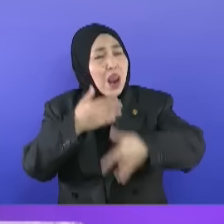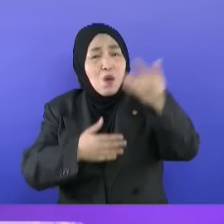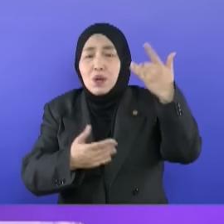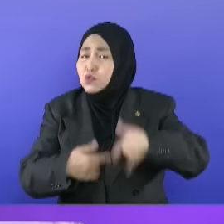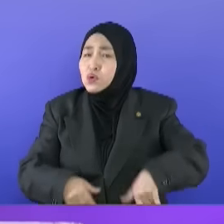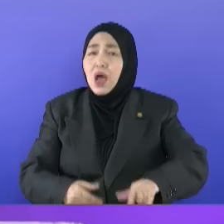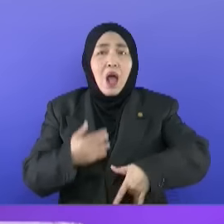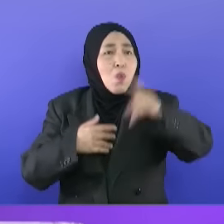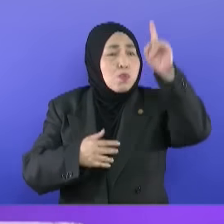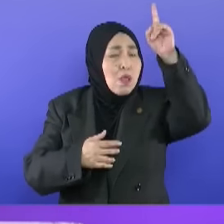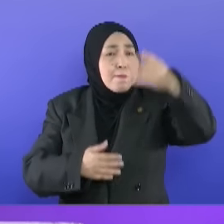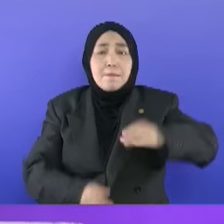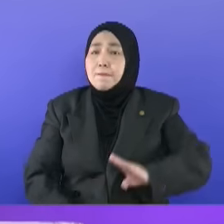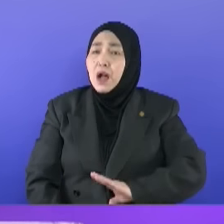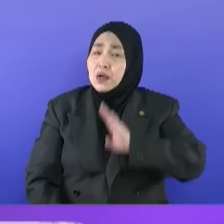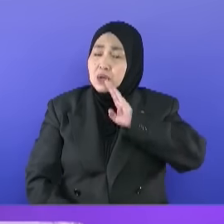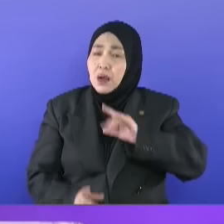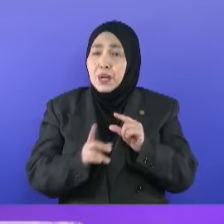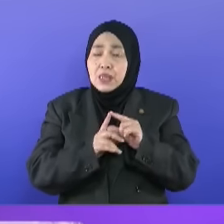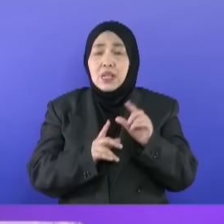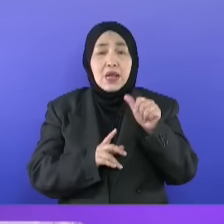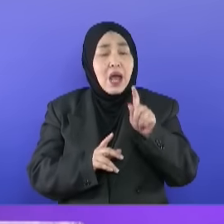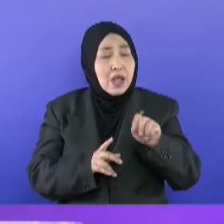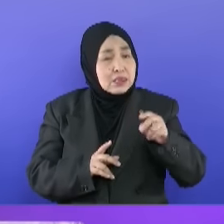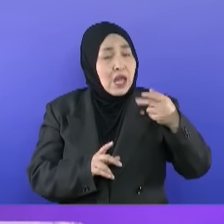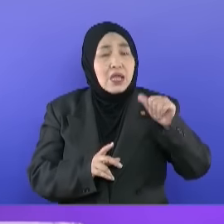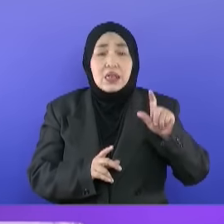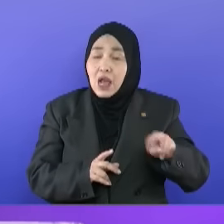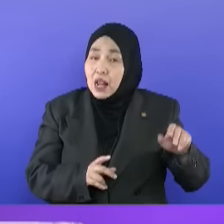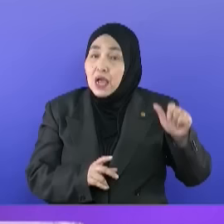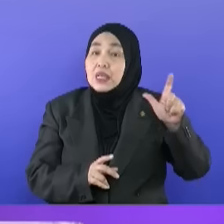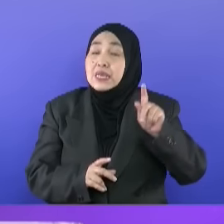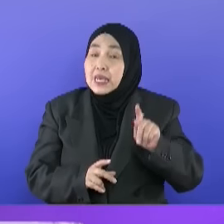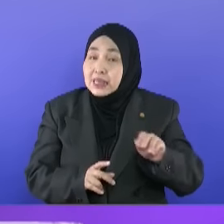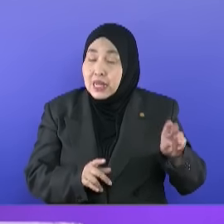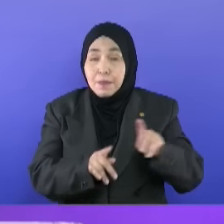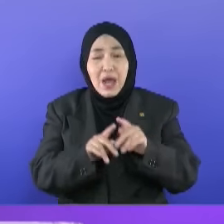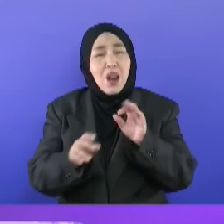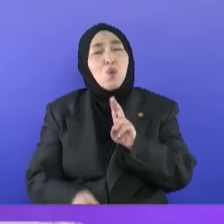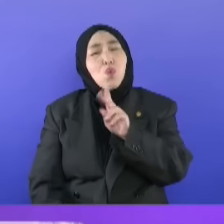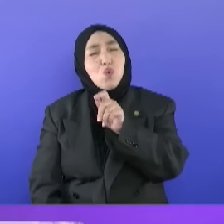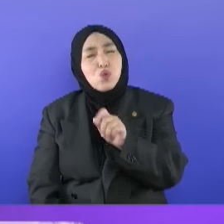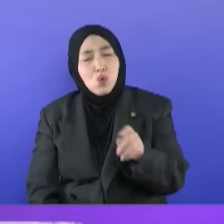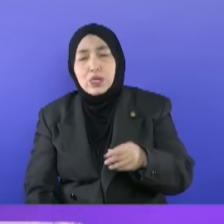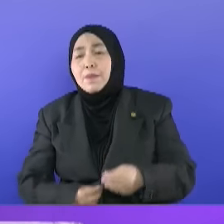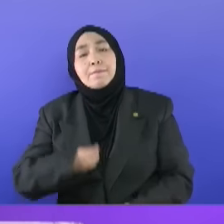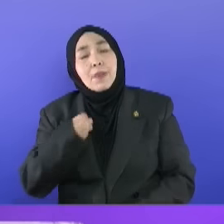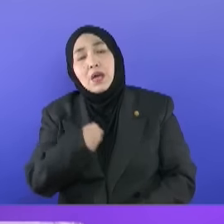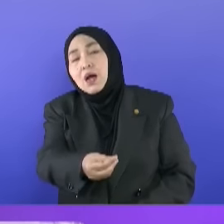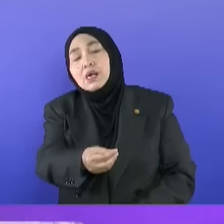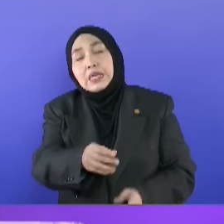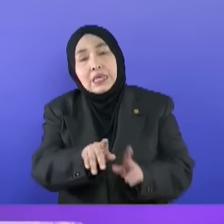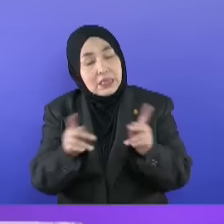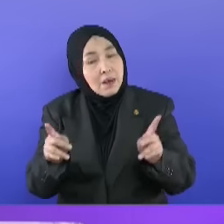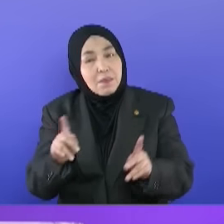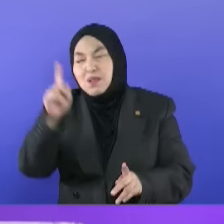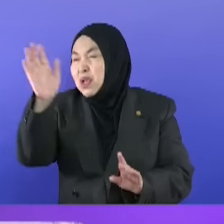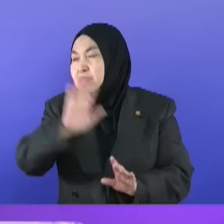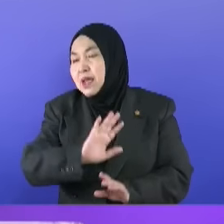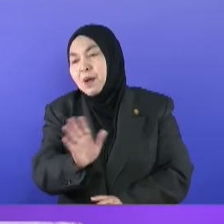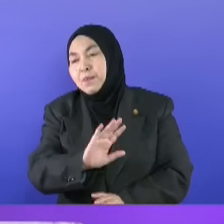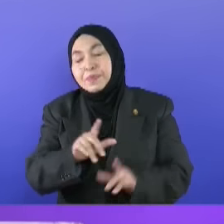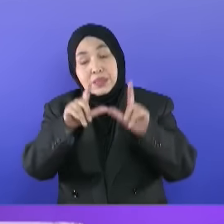bangga. Ya. Bangga bila Allah menggunakan atainal kitab. Tetapi kalau utul kitab diberi kitab. Ha diberi kitab tu Allah tak nak letakkan